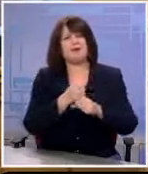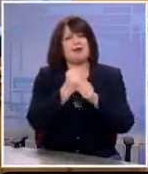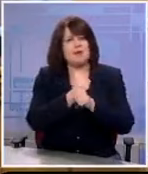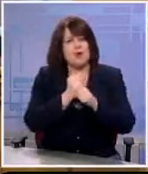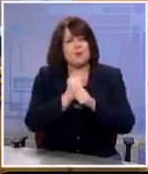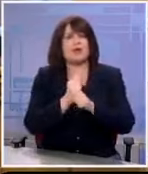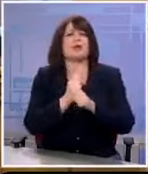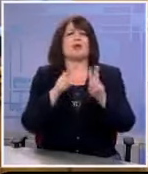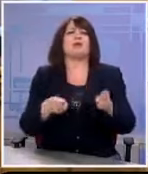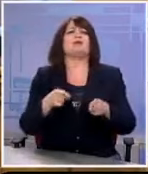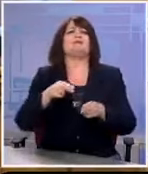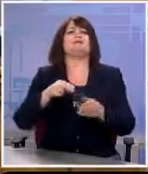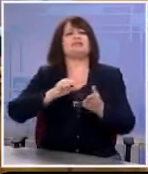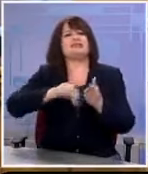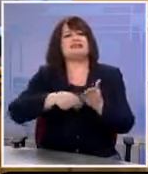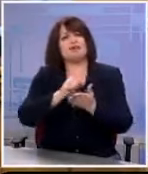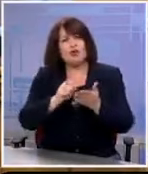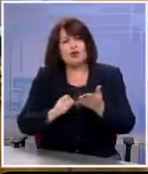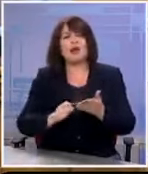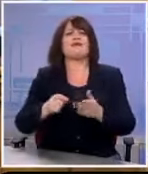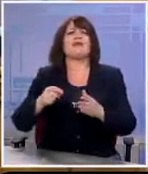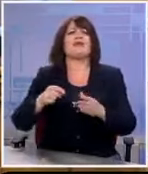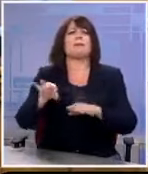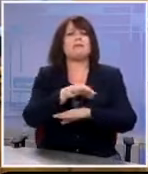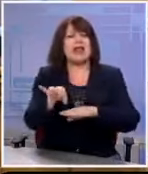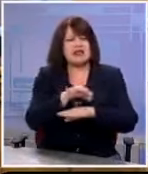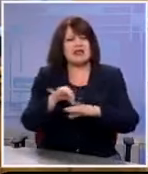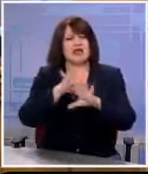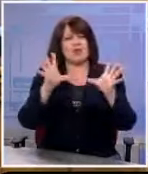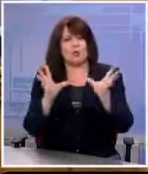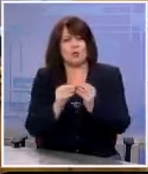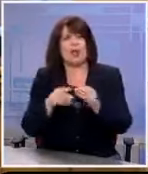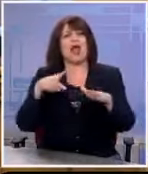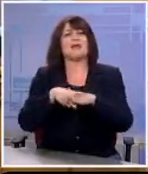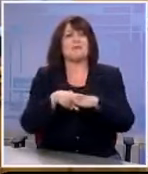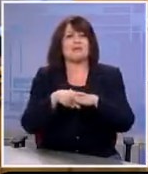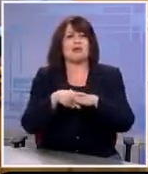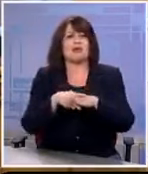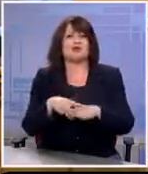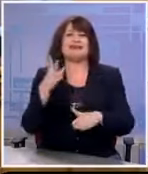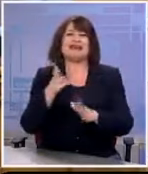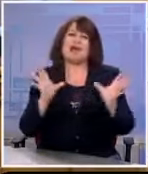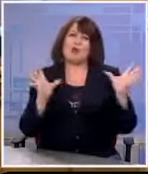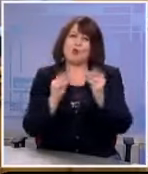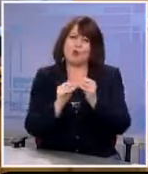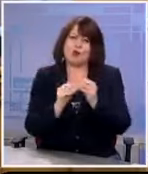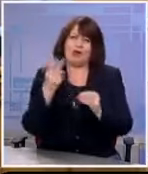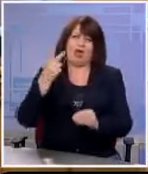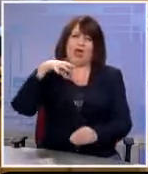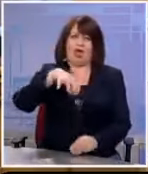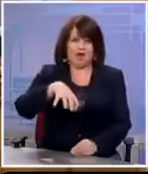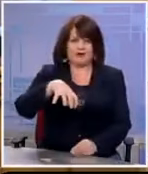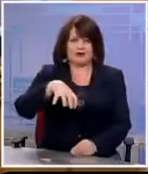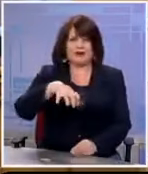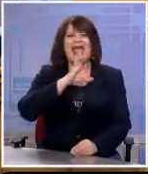φαρμακοποιοί, συμβολιογράφοι, μηχανικοί. Ένα ταμείο το οποίο είχε, είναι τρία παλιά ταμεία, συσσωρευμένο κάτω από την ομπρέλα